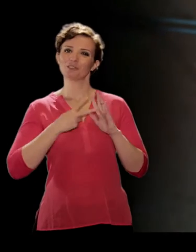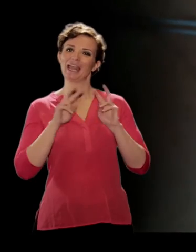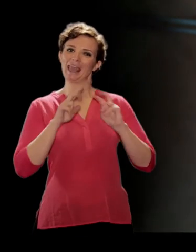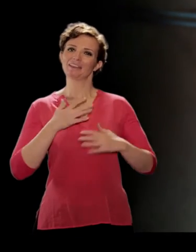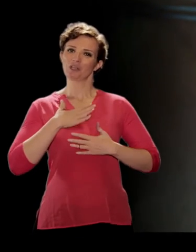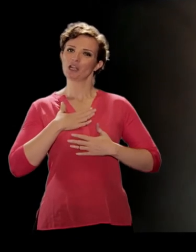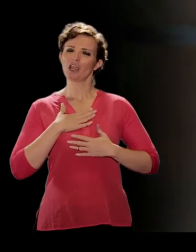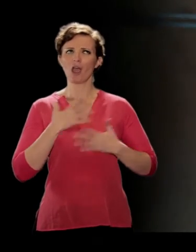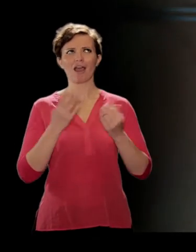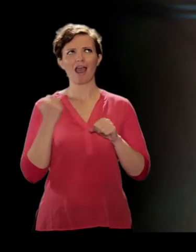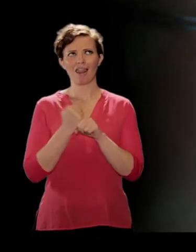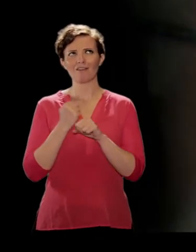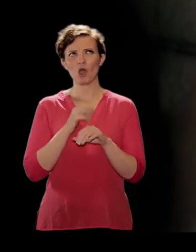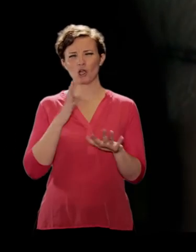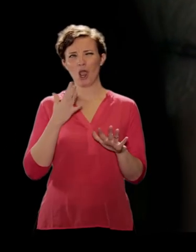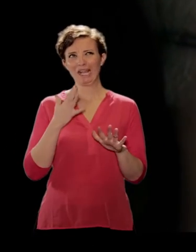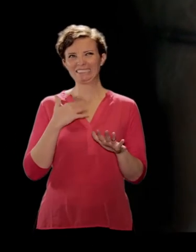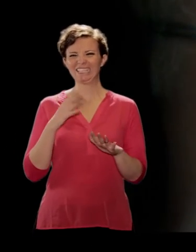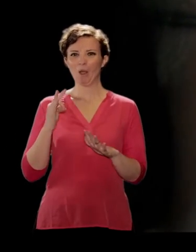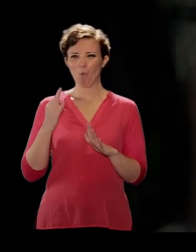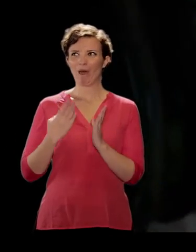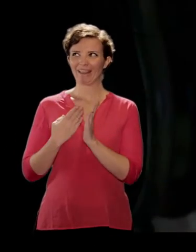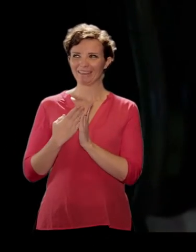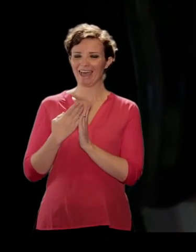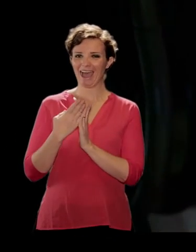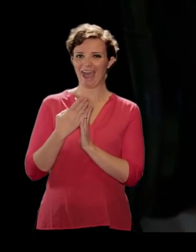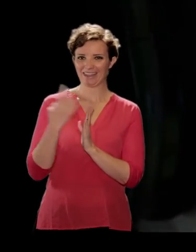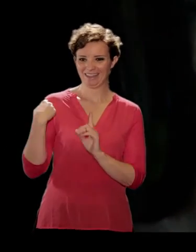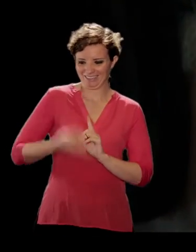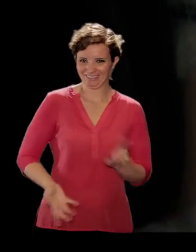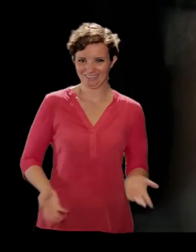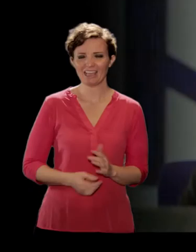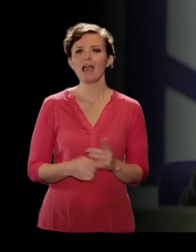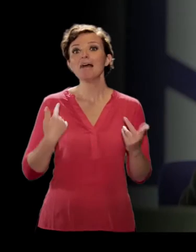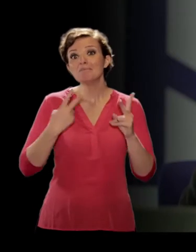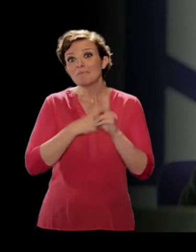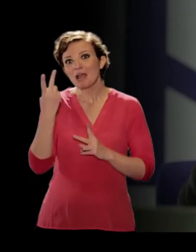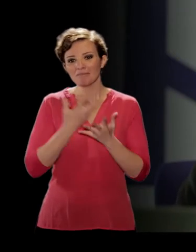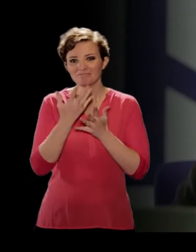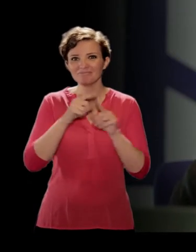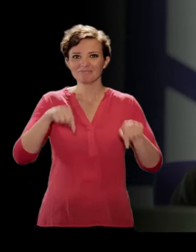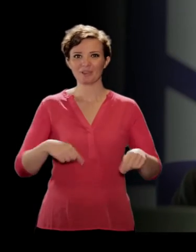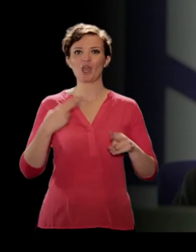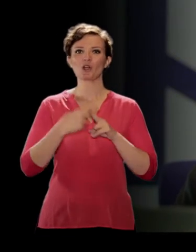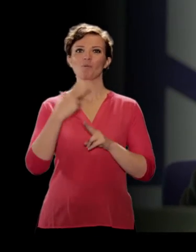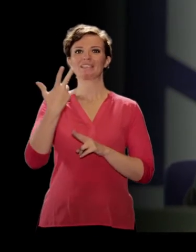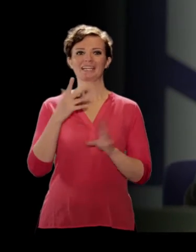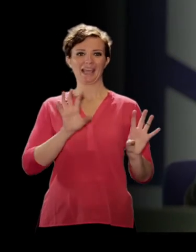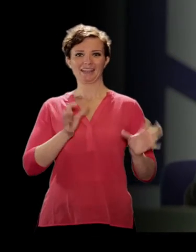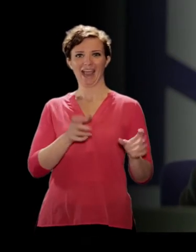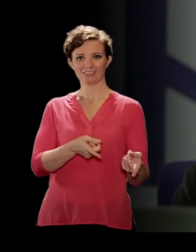la sua professione da circa 40 anni e cercherò oggi di raccontare qui a Roma 3 Radio che cosa